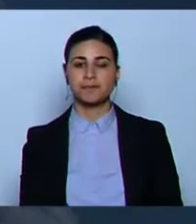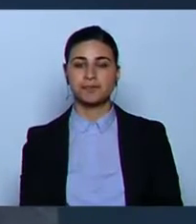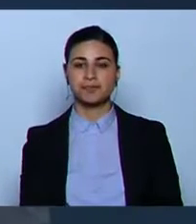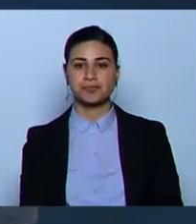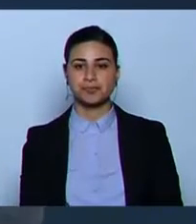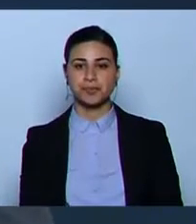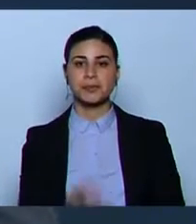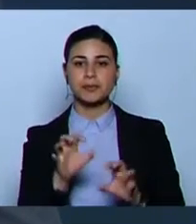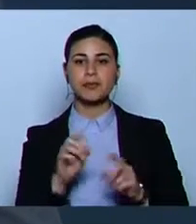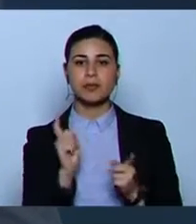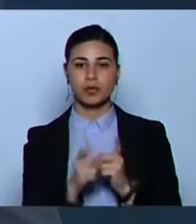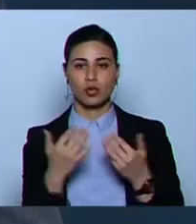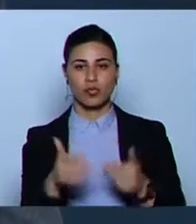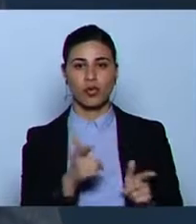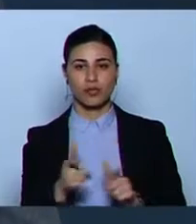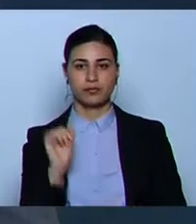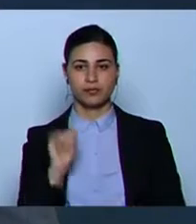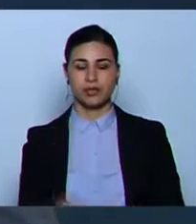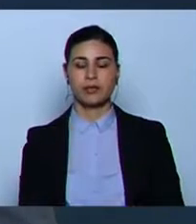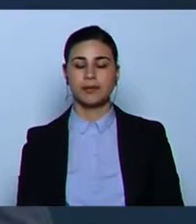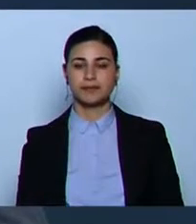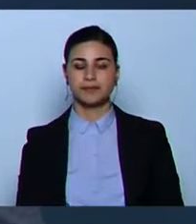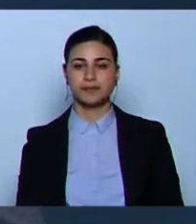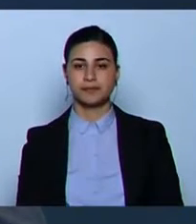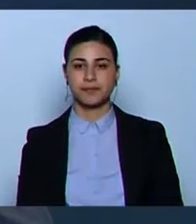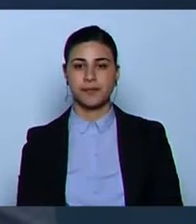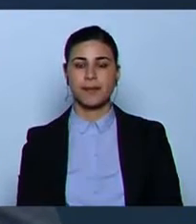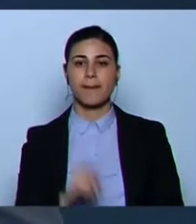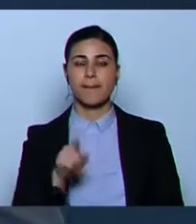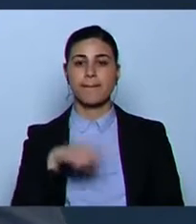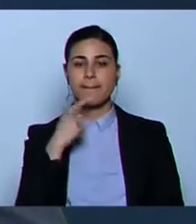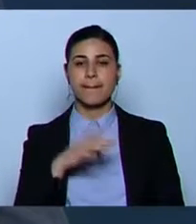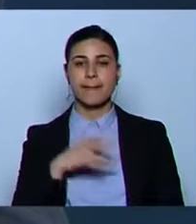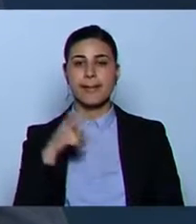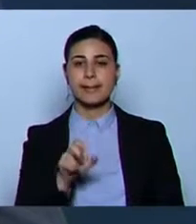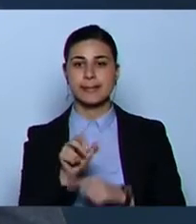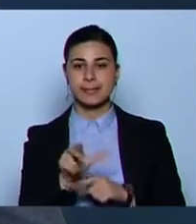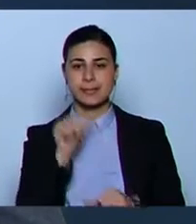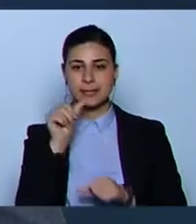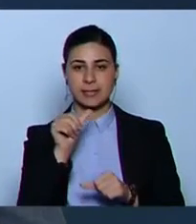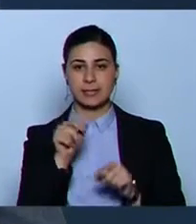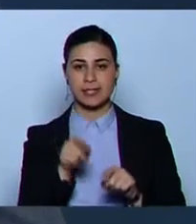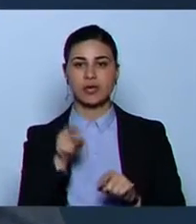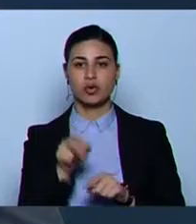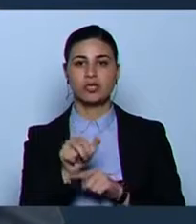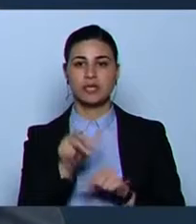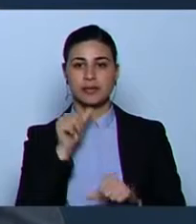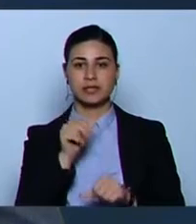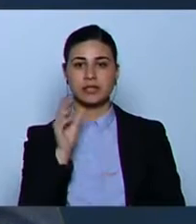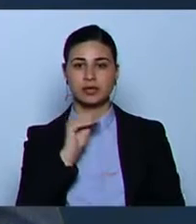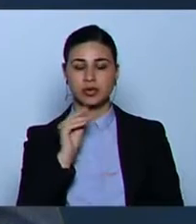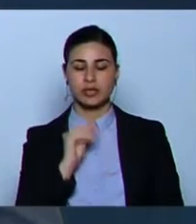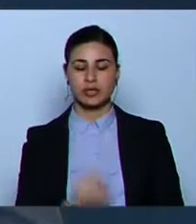და კანონ შესრულებები ყოფილიყო შესული. აქ კოკამაც ახსენა 2013 წელი, 2013 წელს,